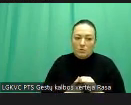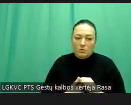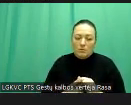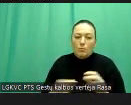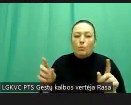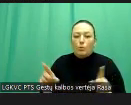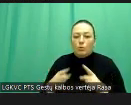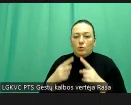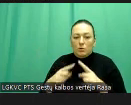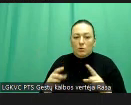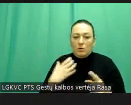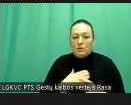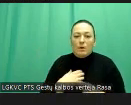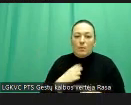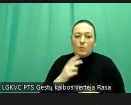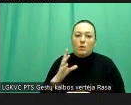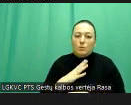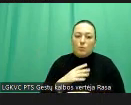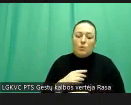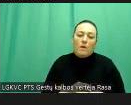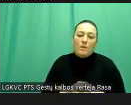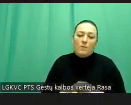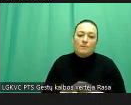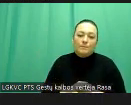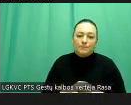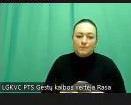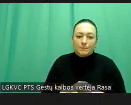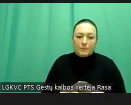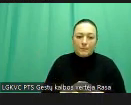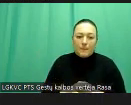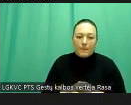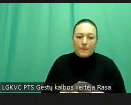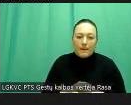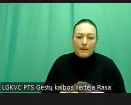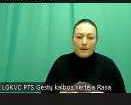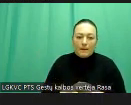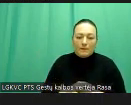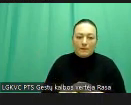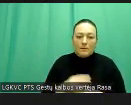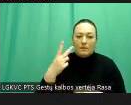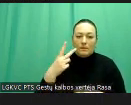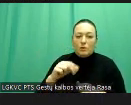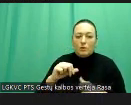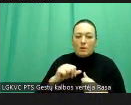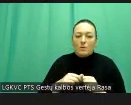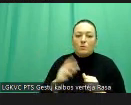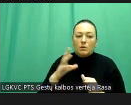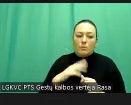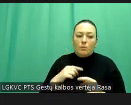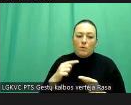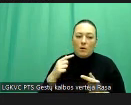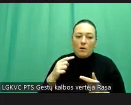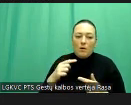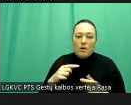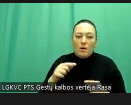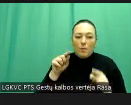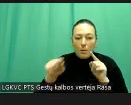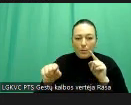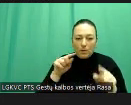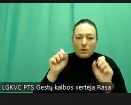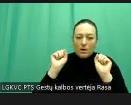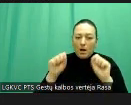folkloro muzikoje, kurios buvo labai populiarios tuo metu 20 amžiuje. Ir tikrai galima daug